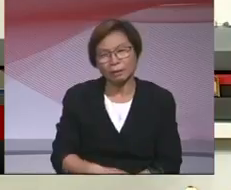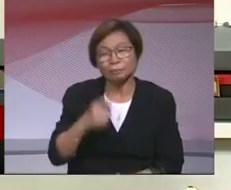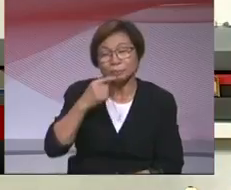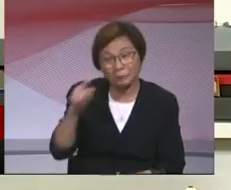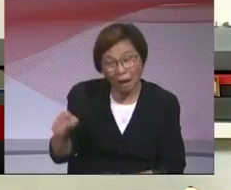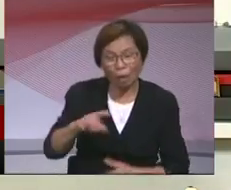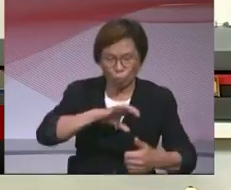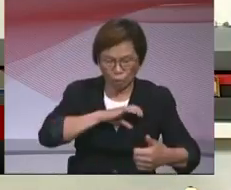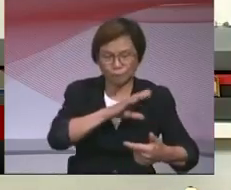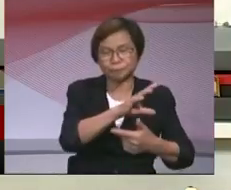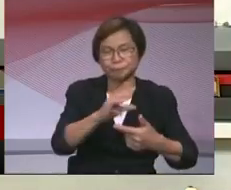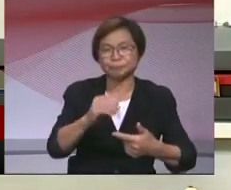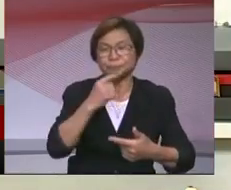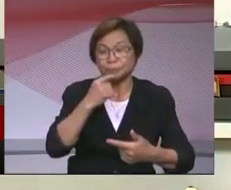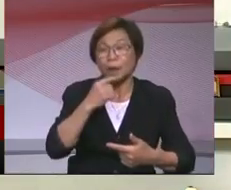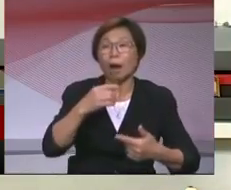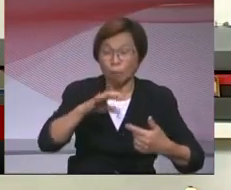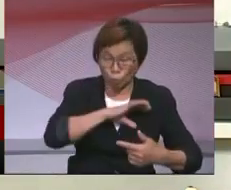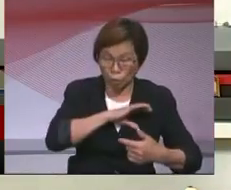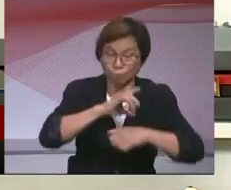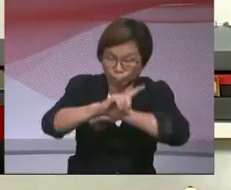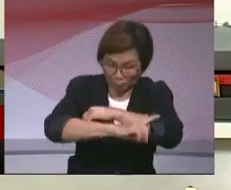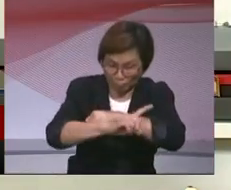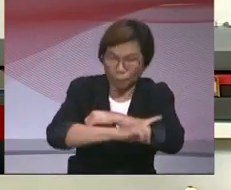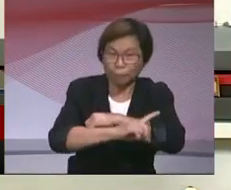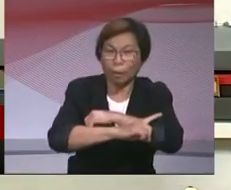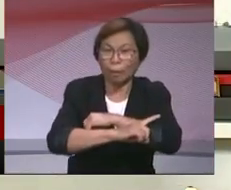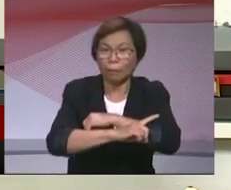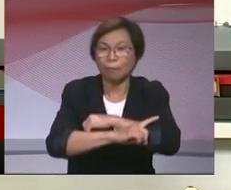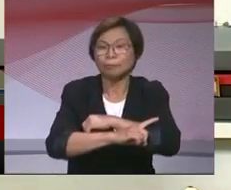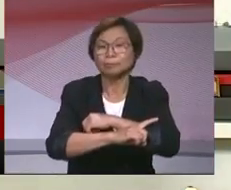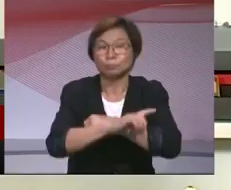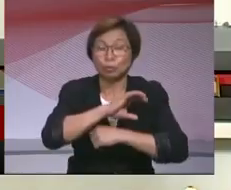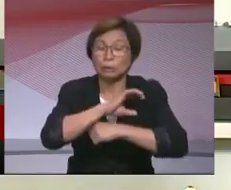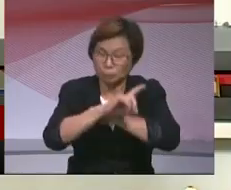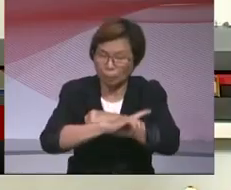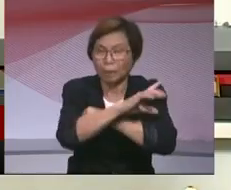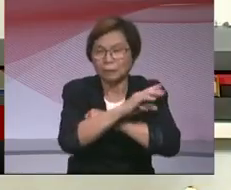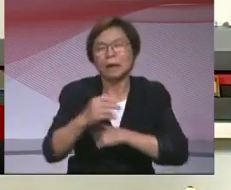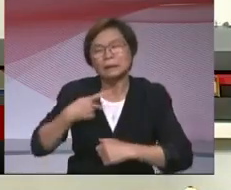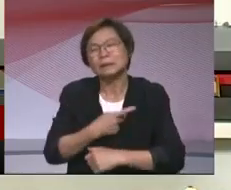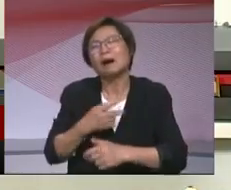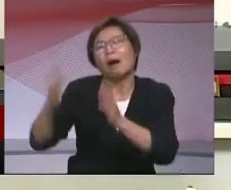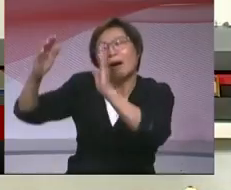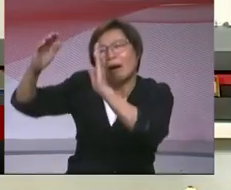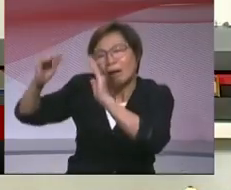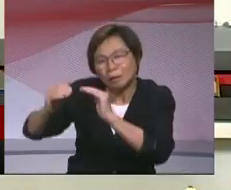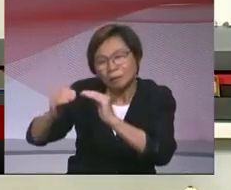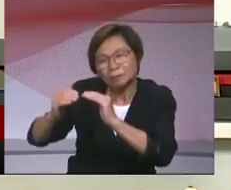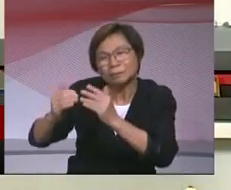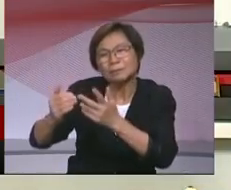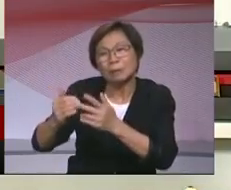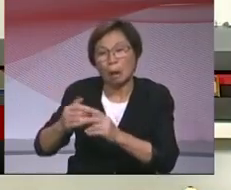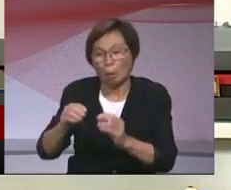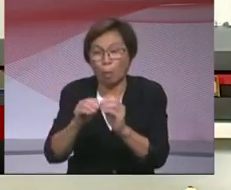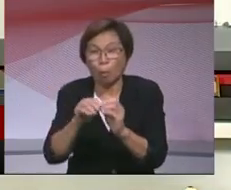pihak polis yang mengambil tindakan dari segi compound, tetapi kita harap tindakan